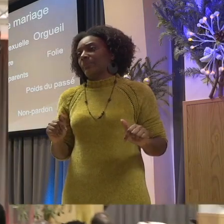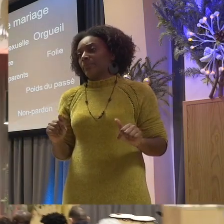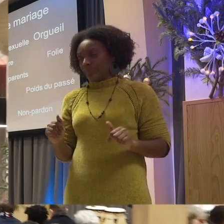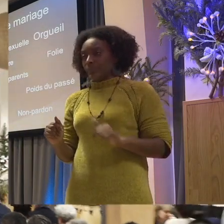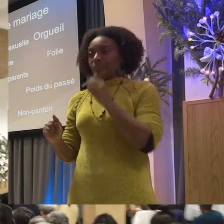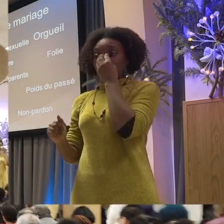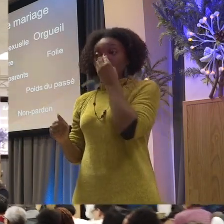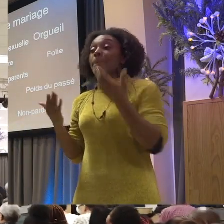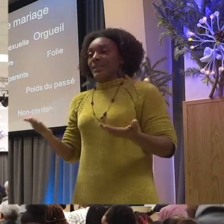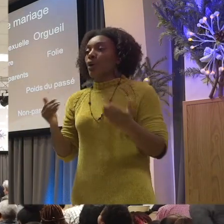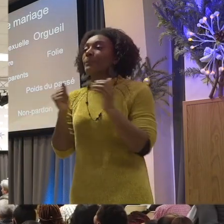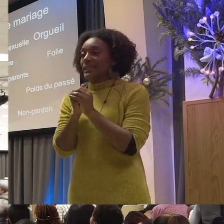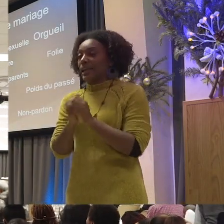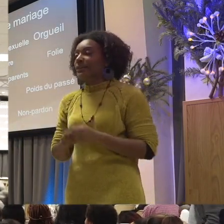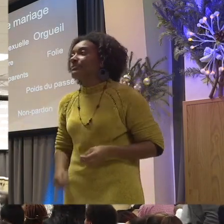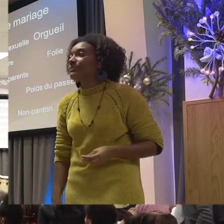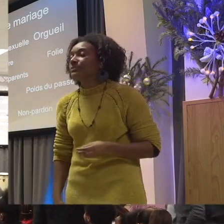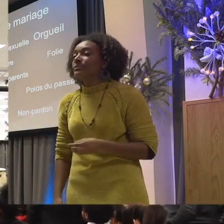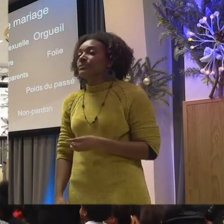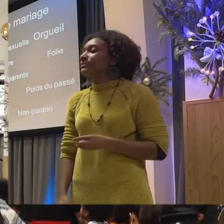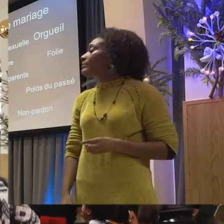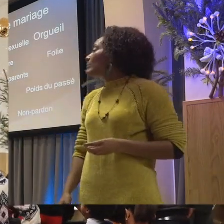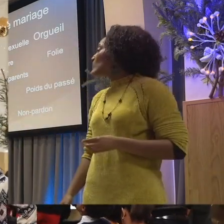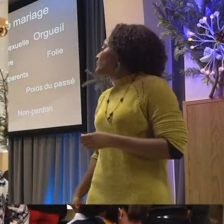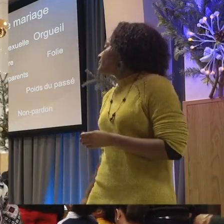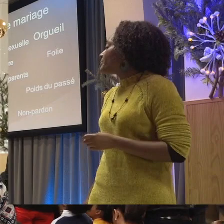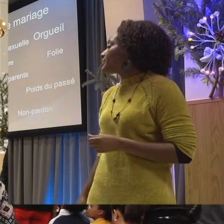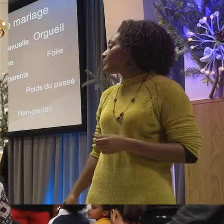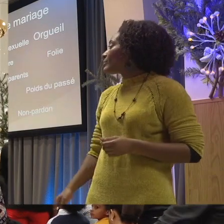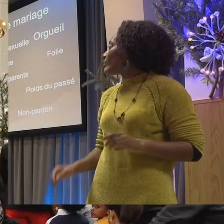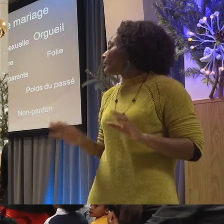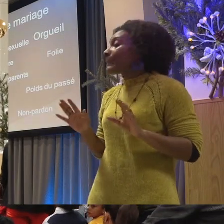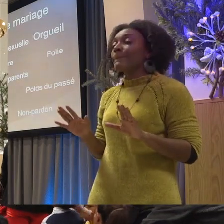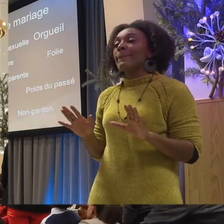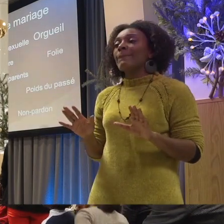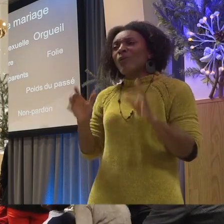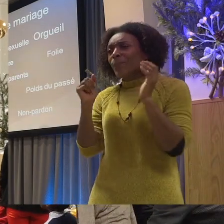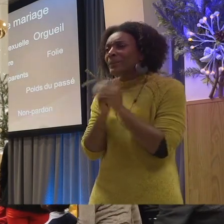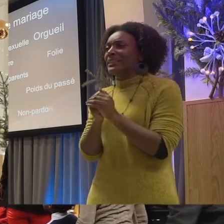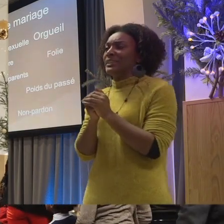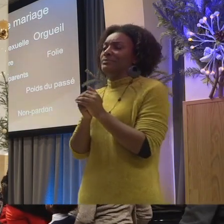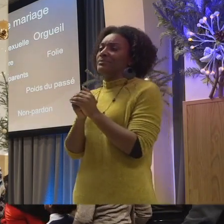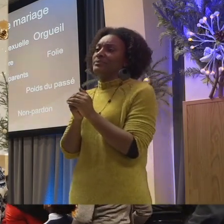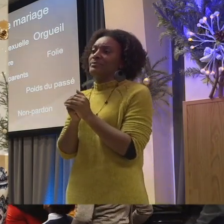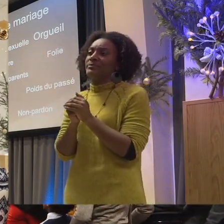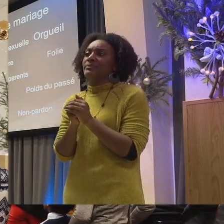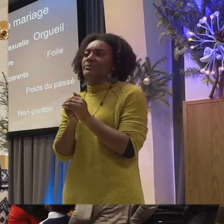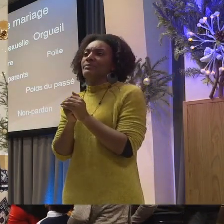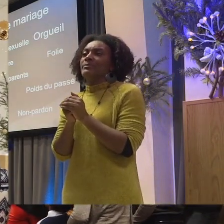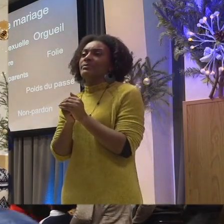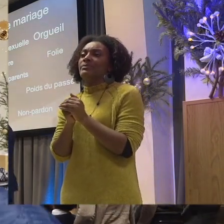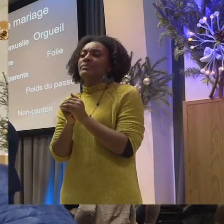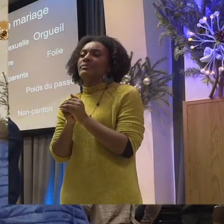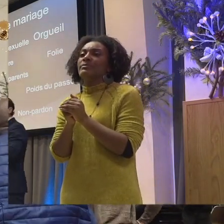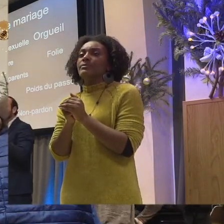familles, nous voulons prier pour nos femmes, nous voulons prier pour nos maris, nous voulons prier pour nos enfants contre tout cela. Parce que tout cela, c'est ce que le diable